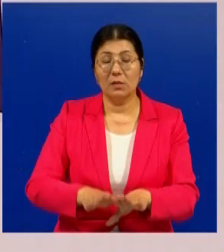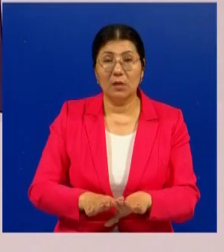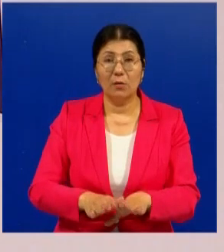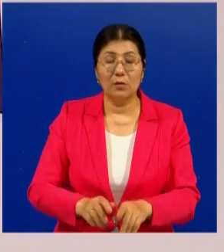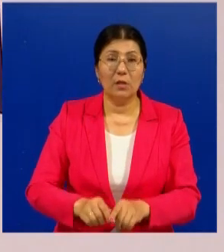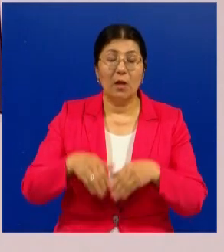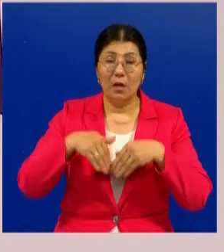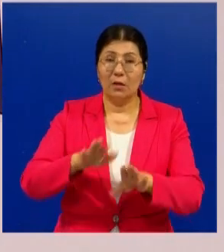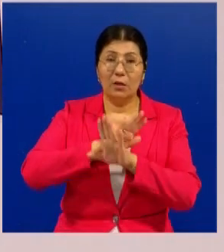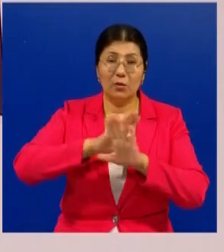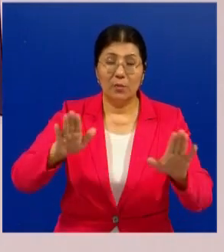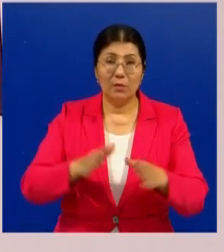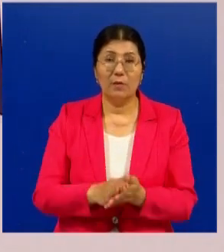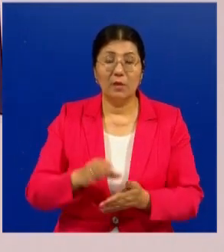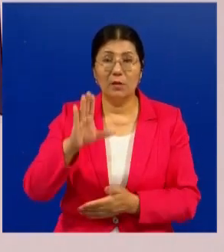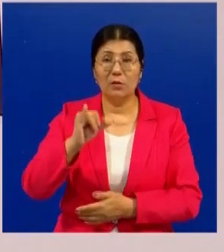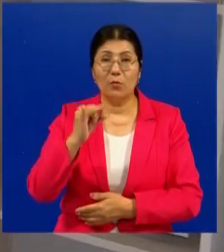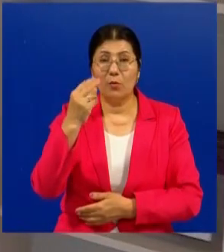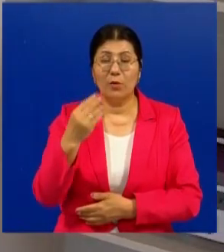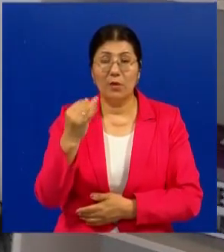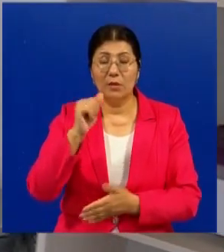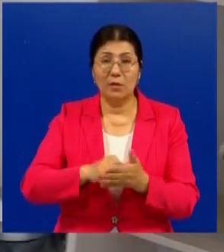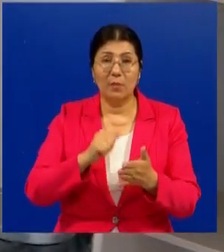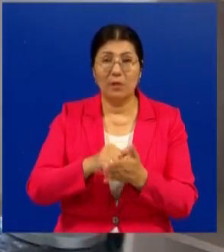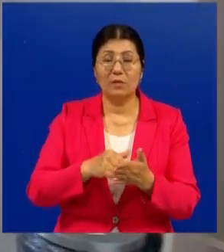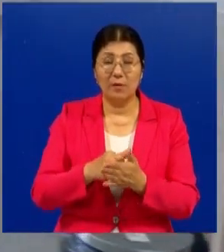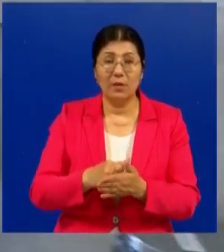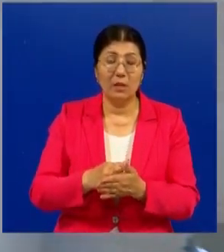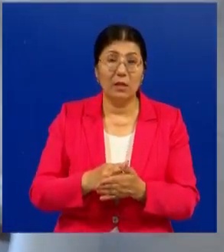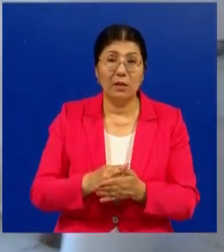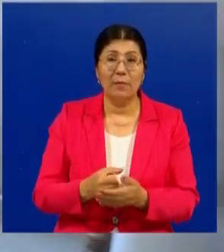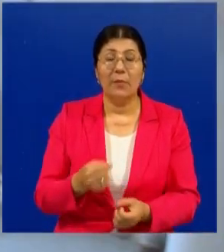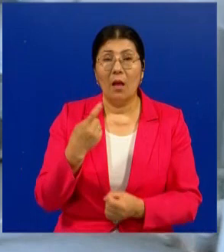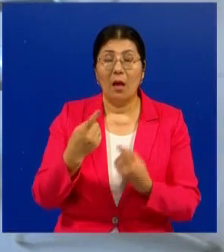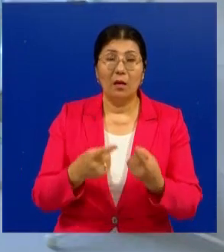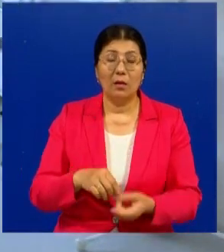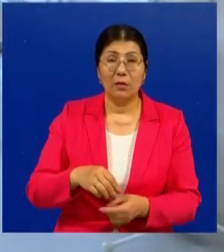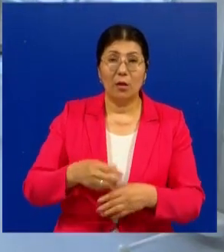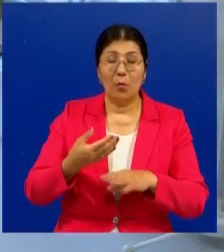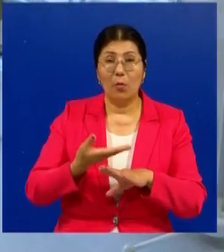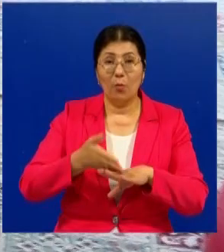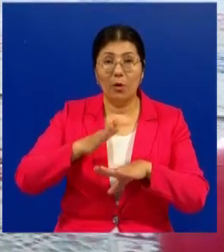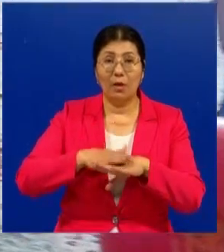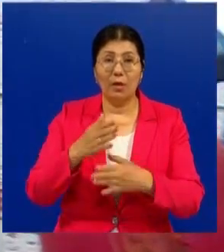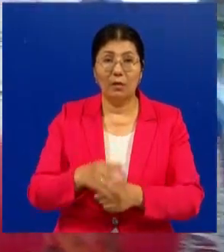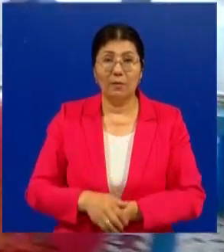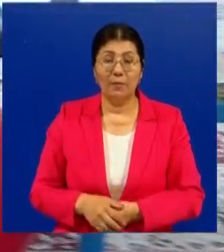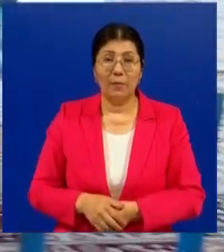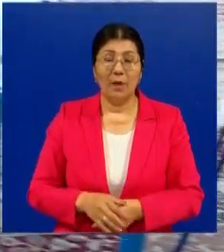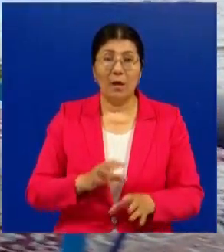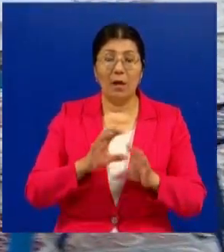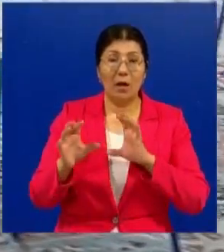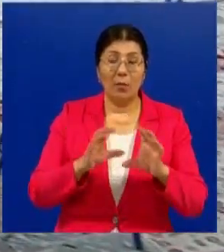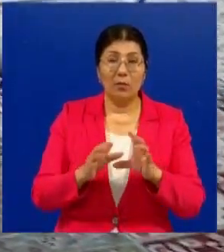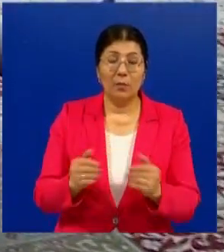Әрине, суицидтің себебін 100% анықтау қиын, бірақ мамандар пікірі ата-аналардың балаларына көңіл бөлмеуі дегенге саяды. Қамқоршысы